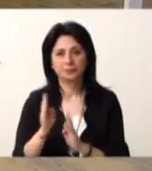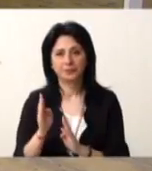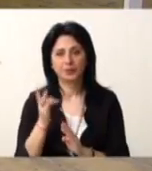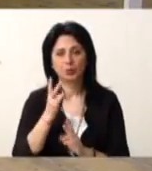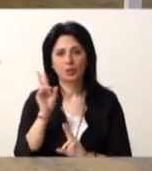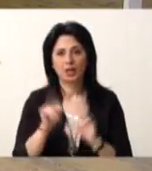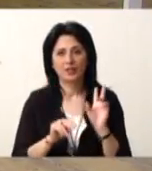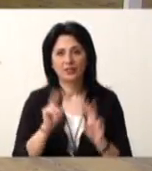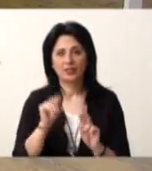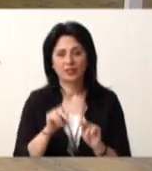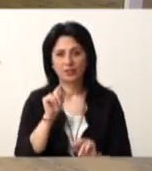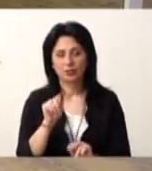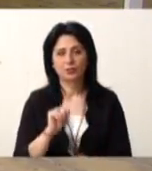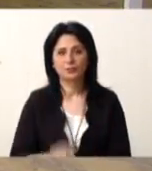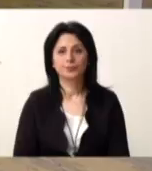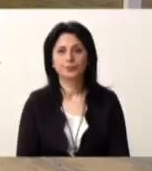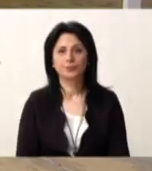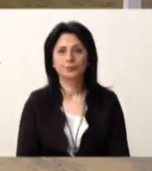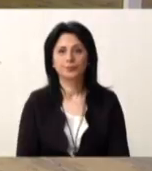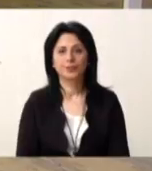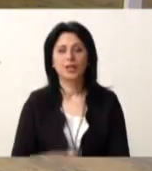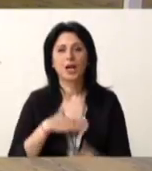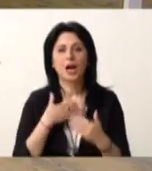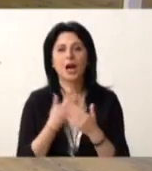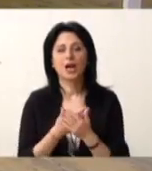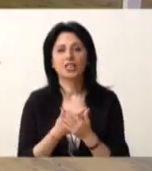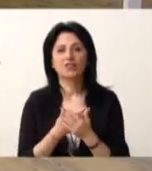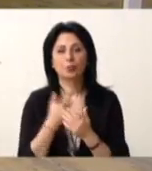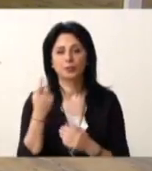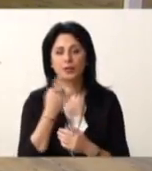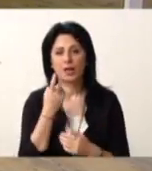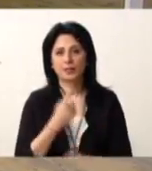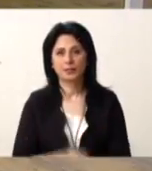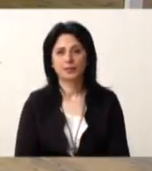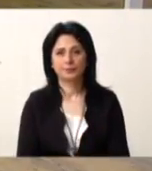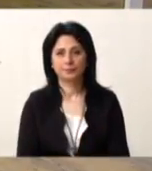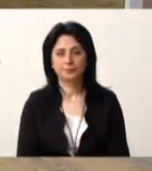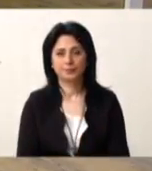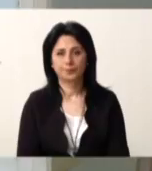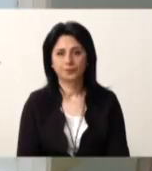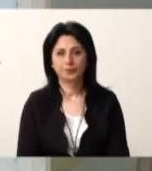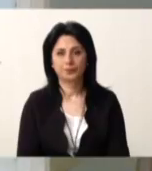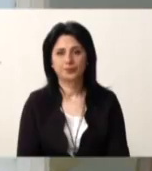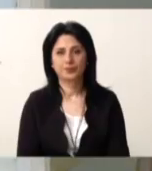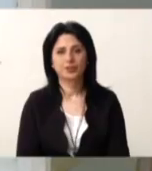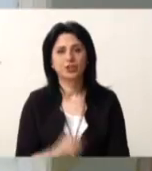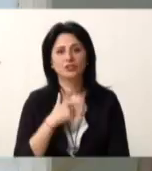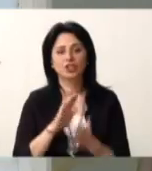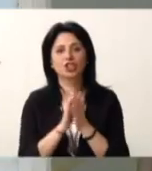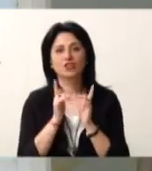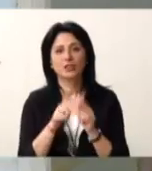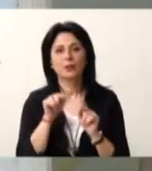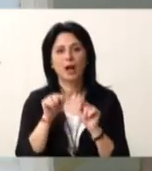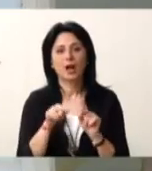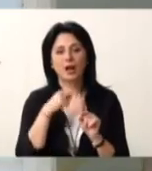უნდა გავითვალისწინოთ რა საკურველია და აქტივობის ხარისხი. ანუ ჩვენ შევთანხმდით, რომ